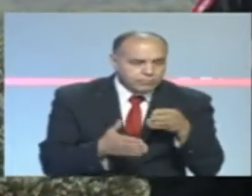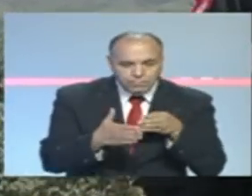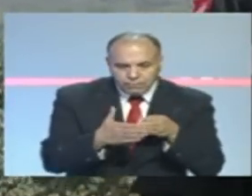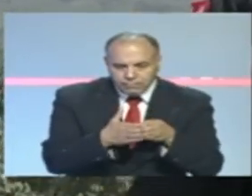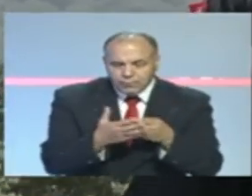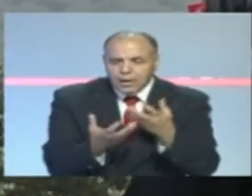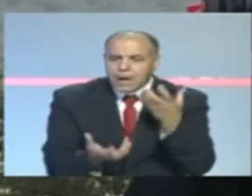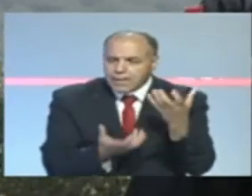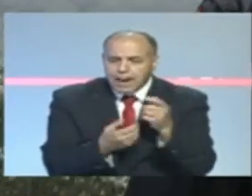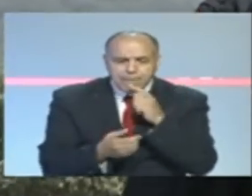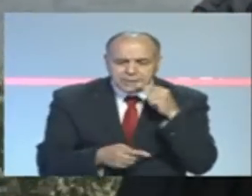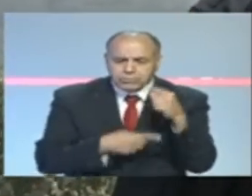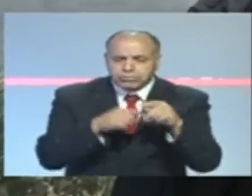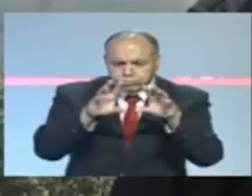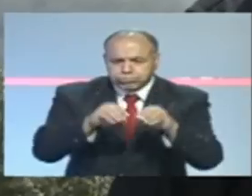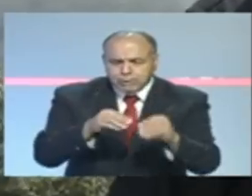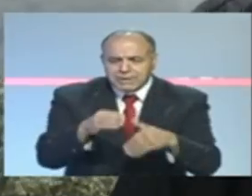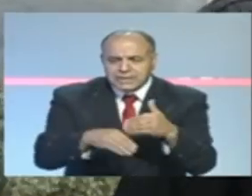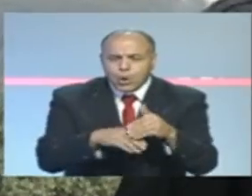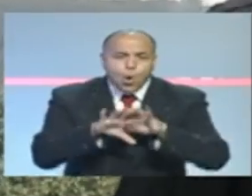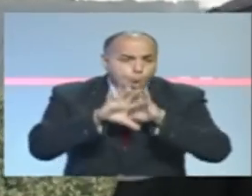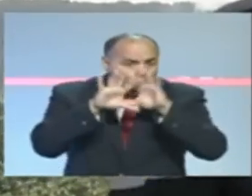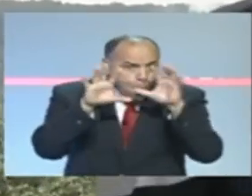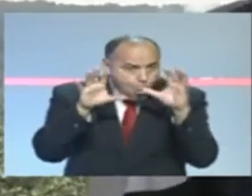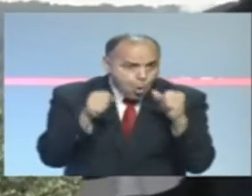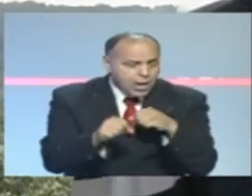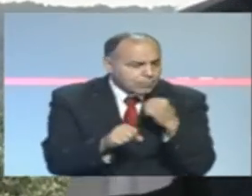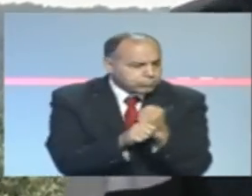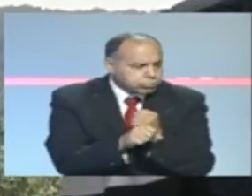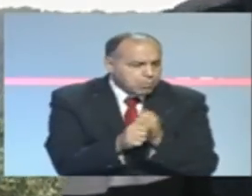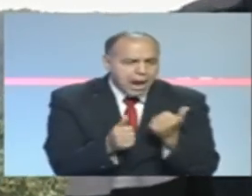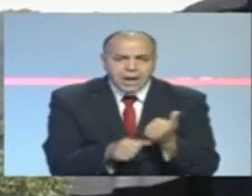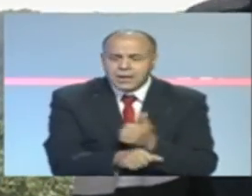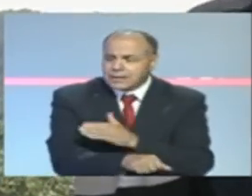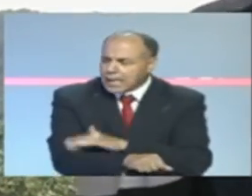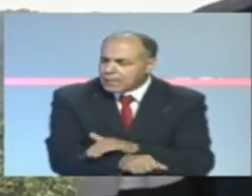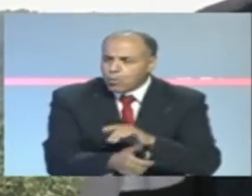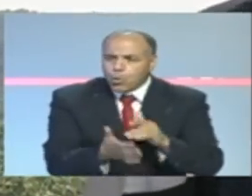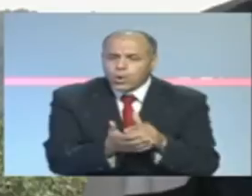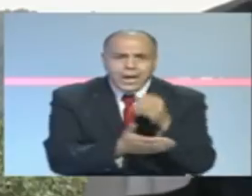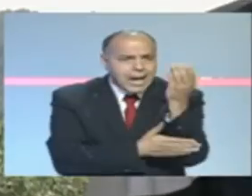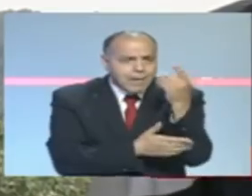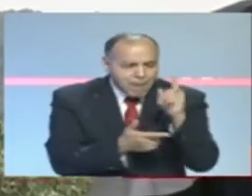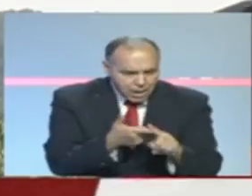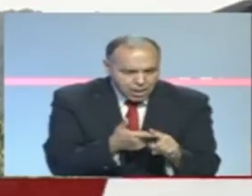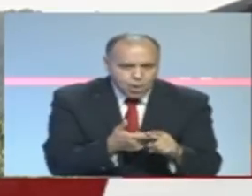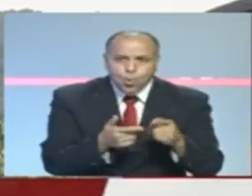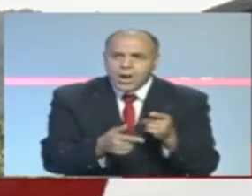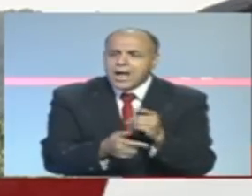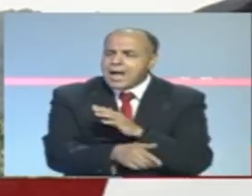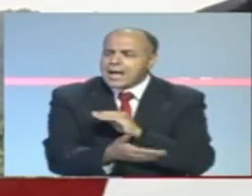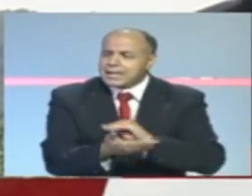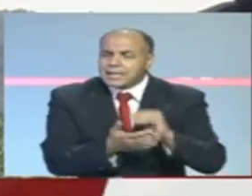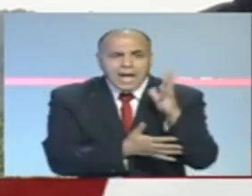مدينه الاتفاق متواصله من طرف جميع الوحدات المتداخله سواء كان من حمايه مدنيه والى اداره الغابات اضافه الى